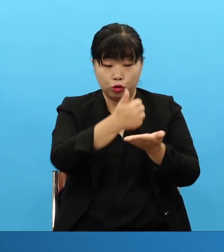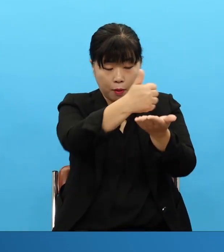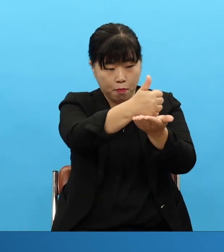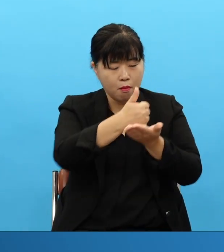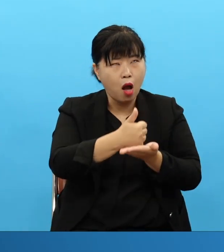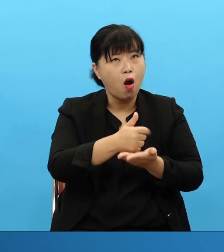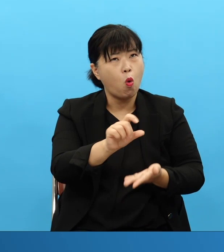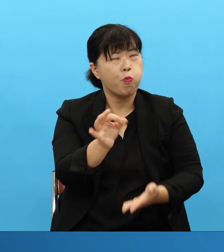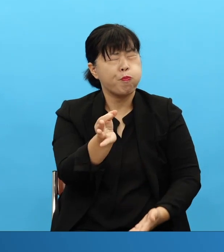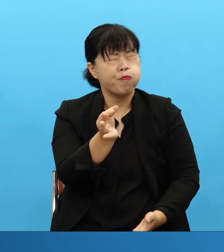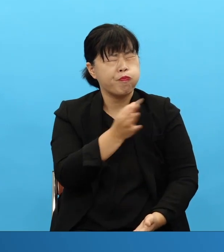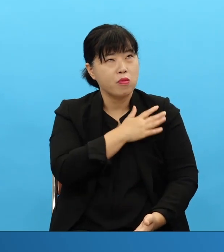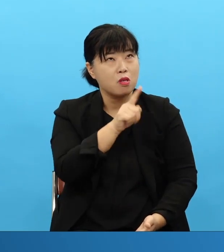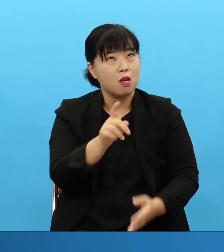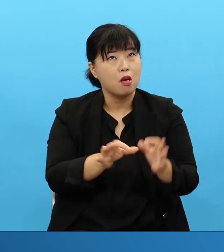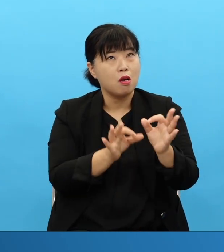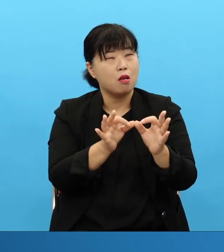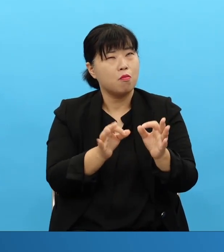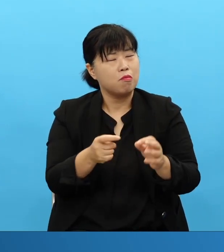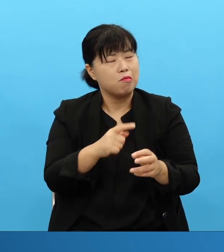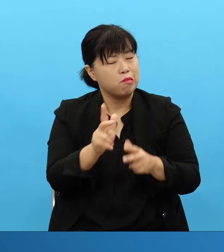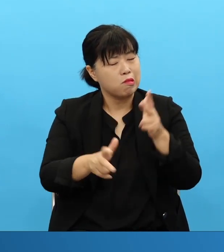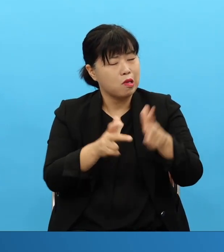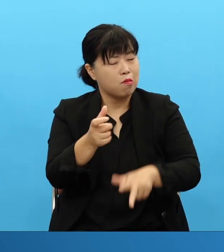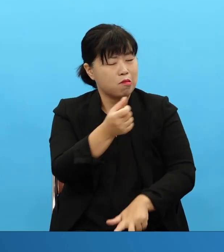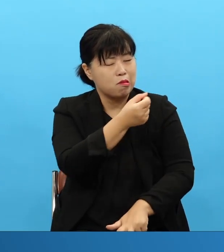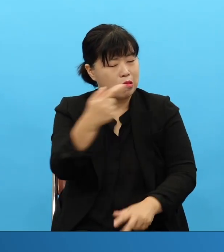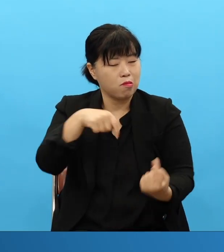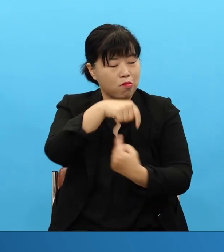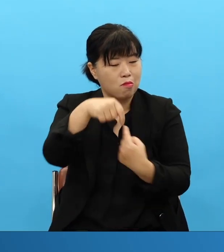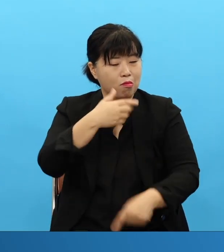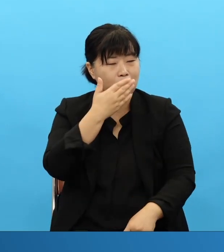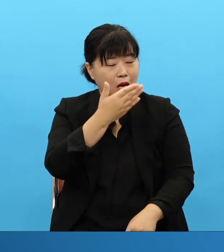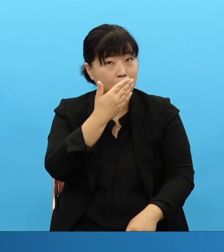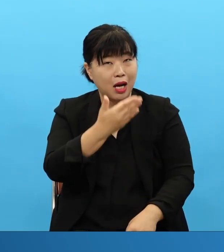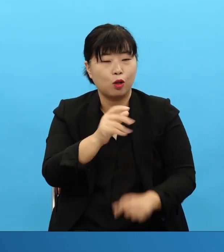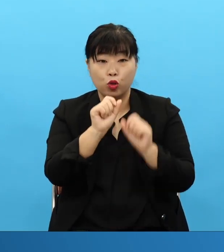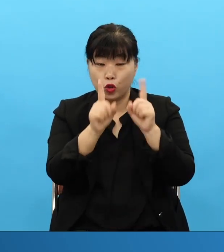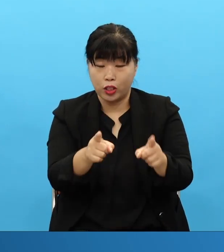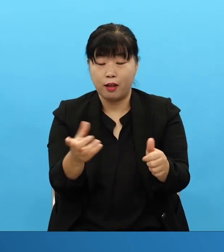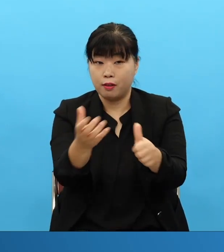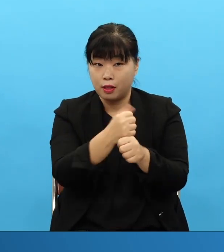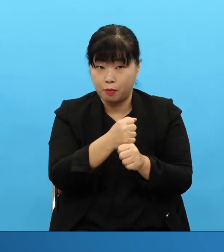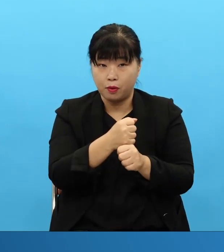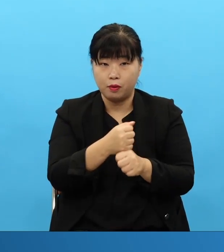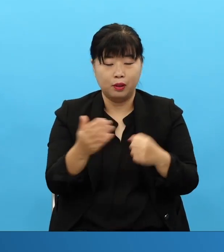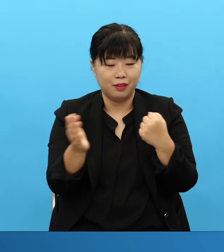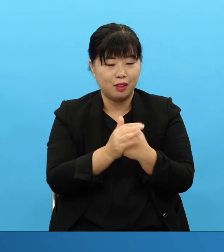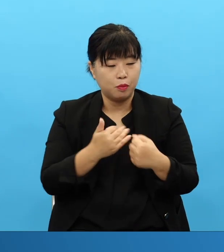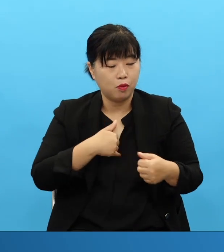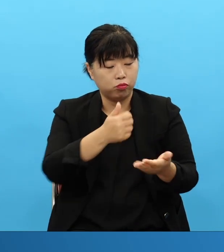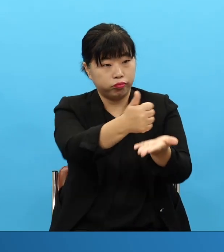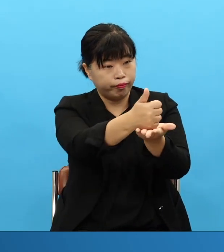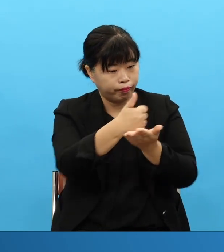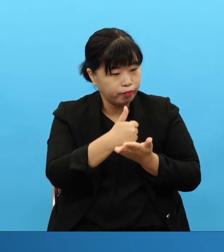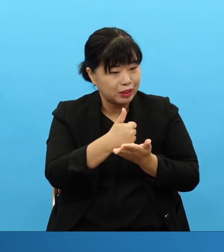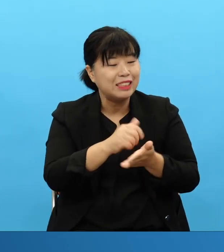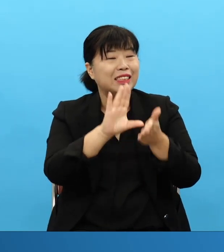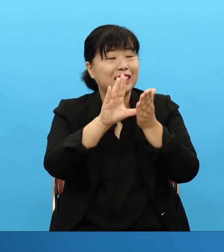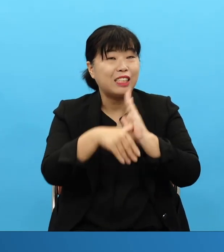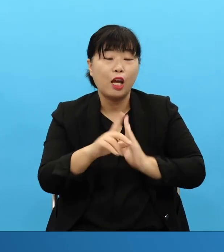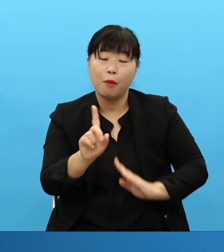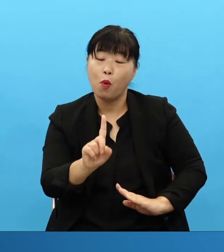왔단 말이에요. He came with a tremendous business proposition, 그 이 사람에게 복음을 전한 거예요. and he proclaimed the gospel to that 이 person. 전했는데